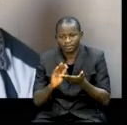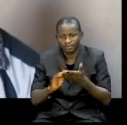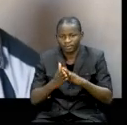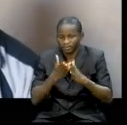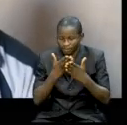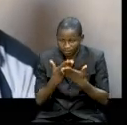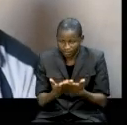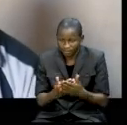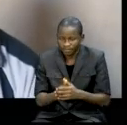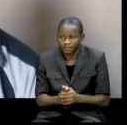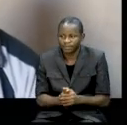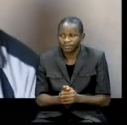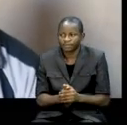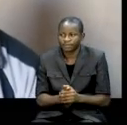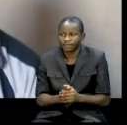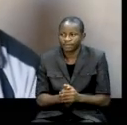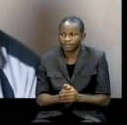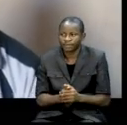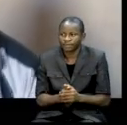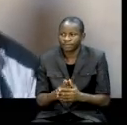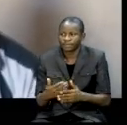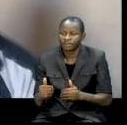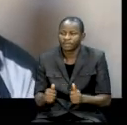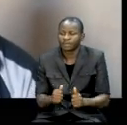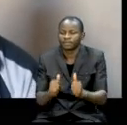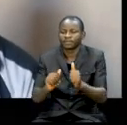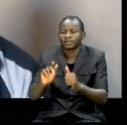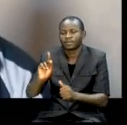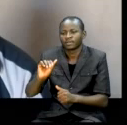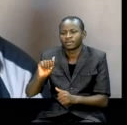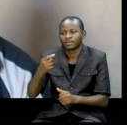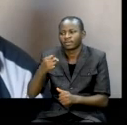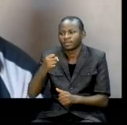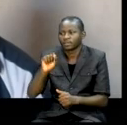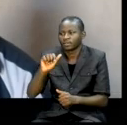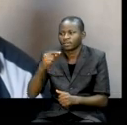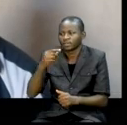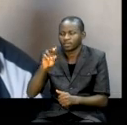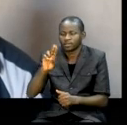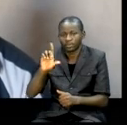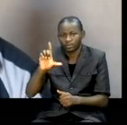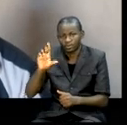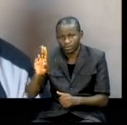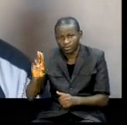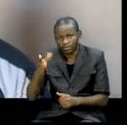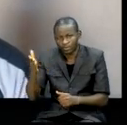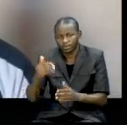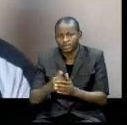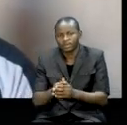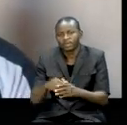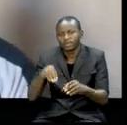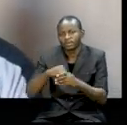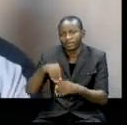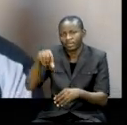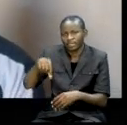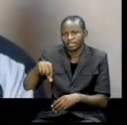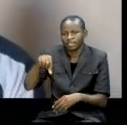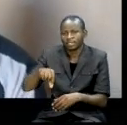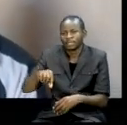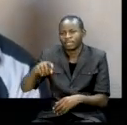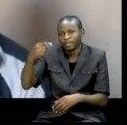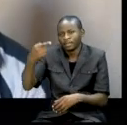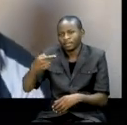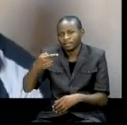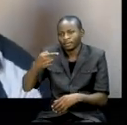en train d'asphalter l'avenue Kasangounou. Pendant les problèmes de notre petit marché, le quartier Gambela 2 est si vaste. Nous avons les